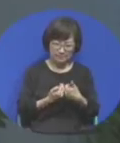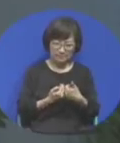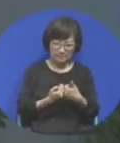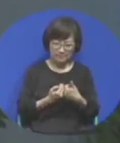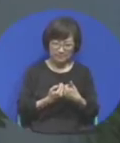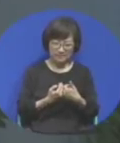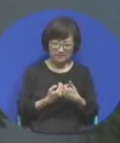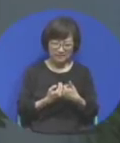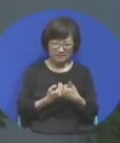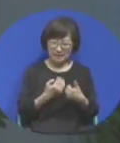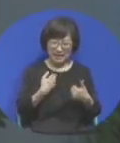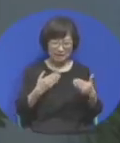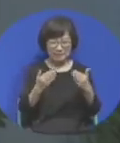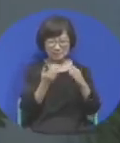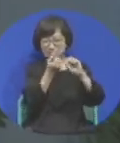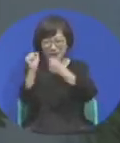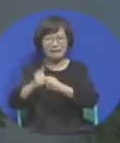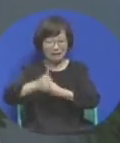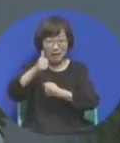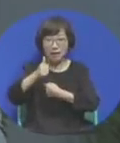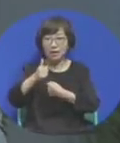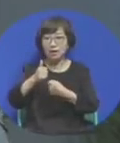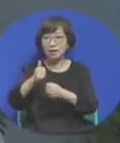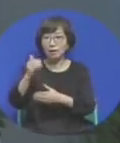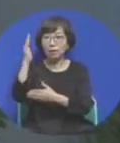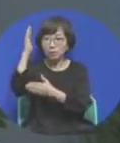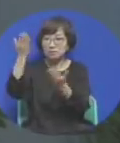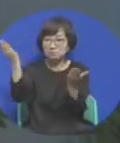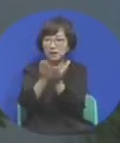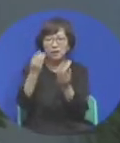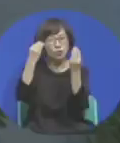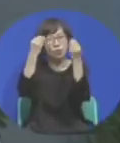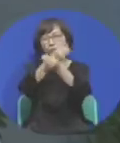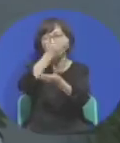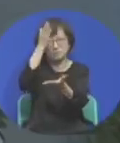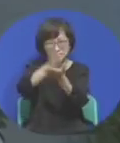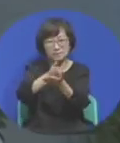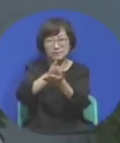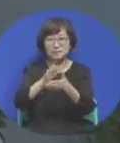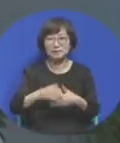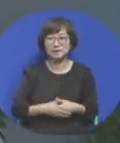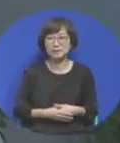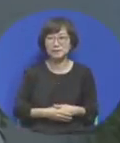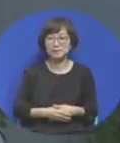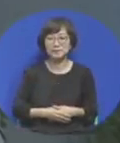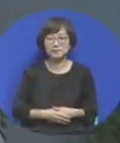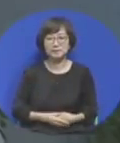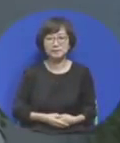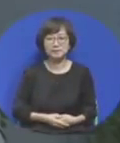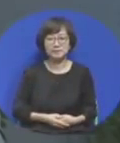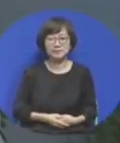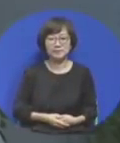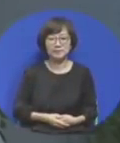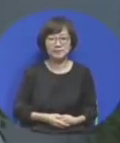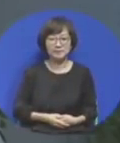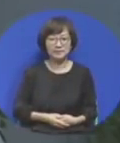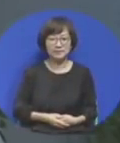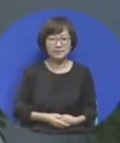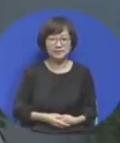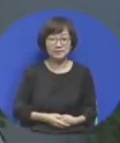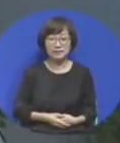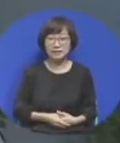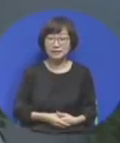saying, you know, my husband and I, we were so conflicted, but now the answer has come out from the message. Let's move homes. 그 말이 아닙니다. That's not what I'm saying.